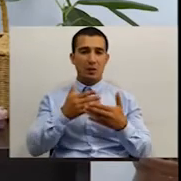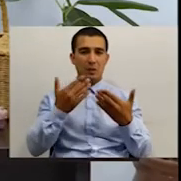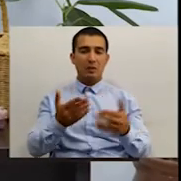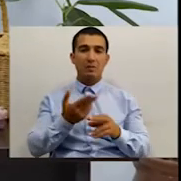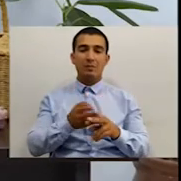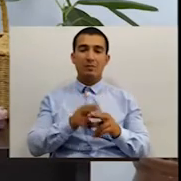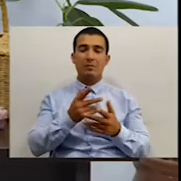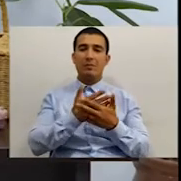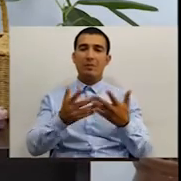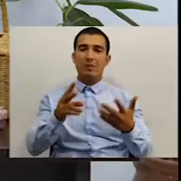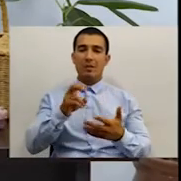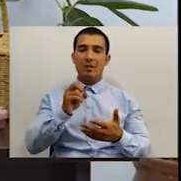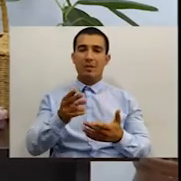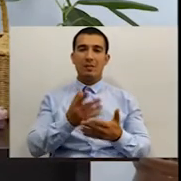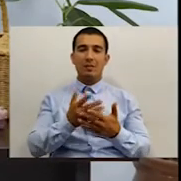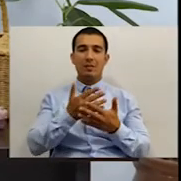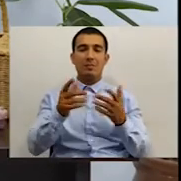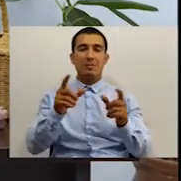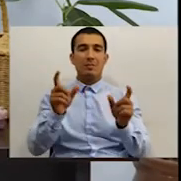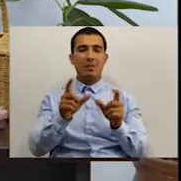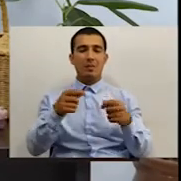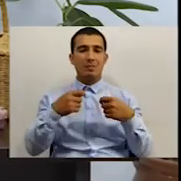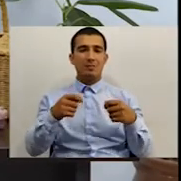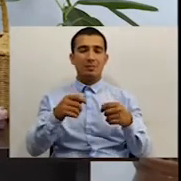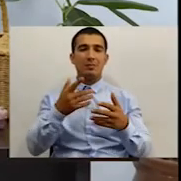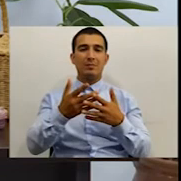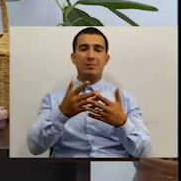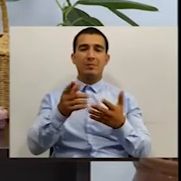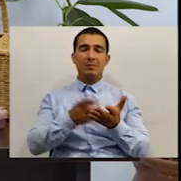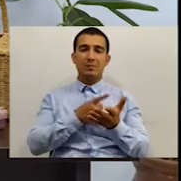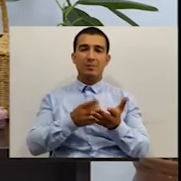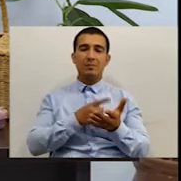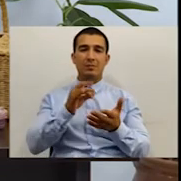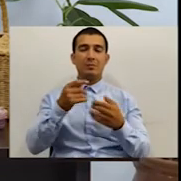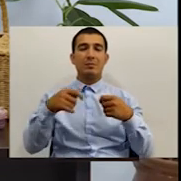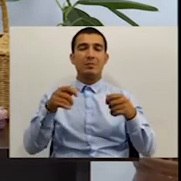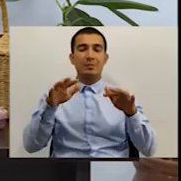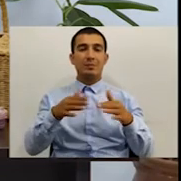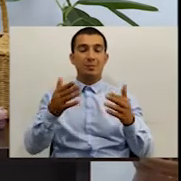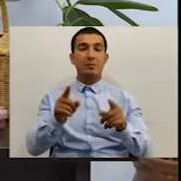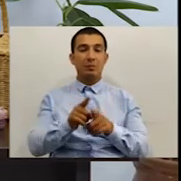ең. Оды канцелярский. Магазинлиде сотилади.